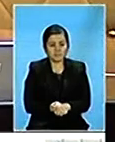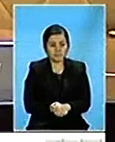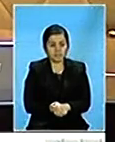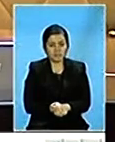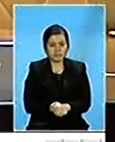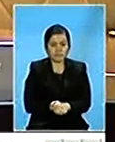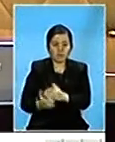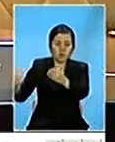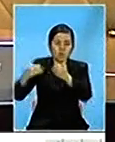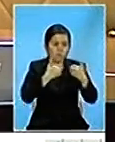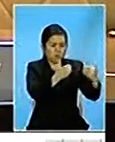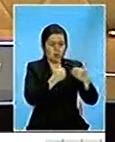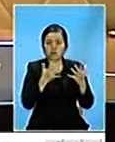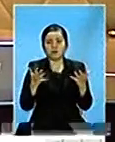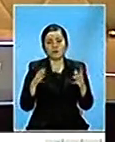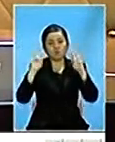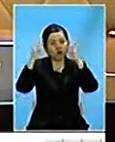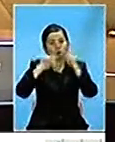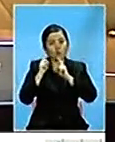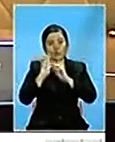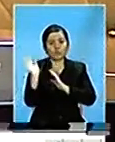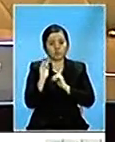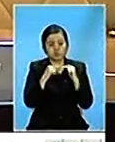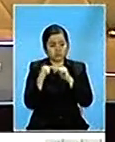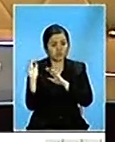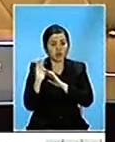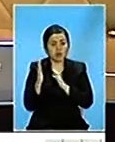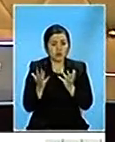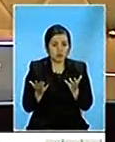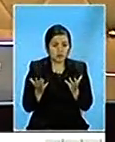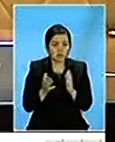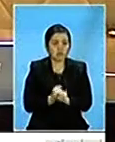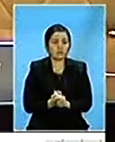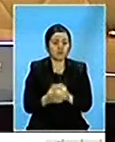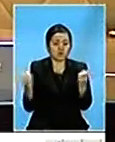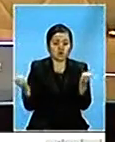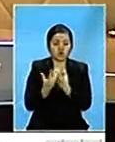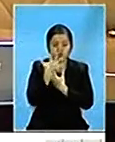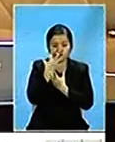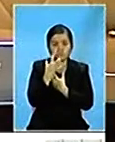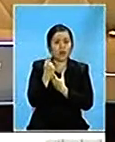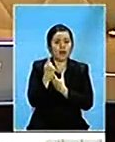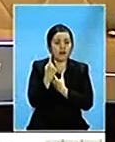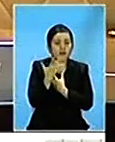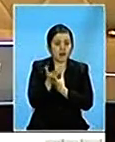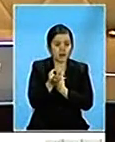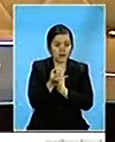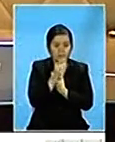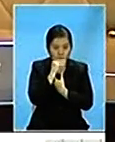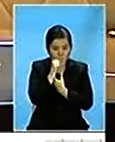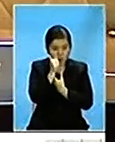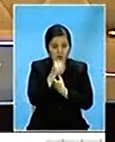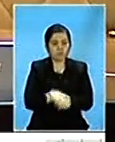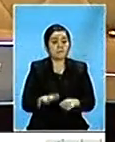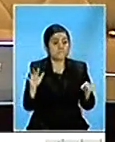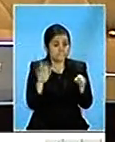ก็พลาดจริงกันไปมาก็ไม่ได้ไปเรื่องกันนะเอาเฉพาะท่านเสียหายไม่เสียหายผมไม่พูด ท่านประธานครับผม10นาทีเป๊